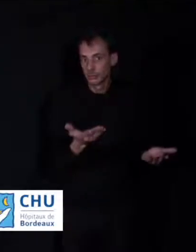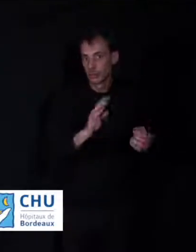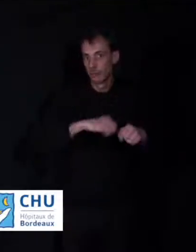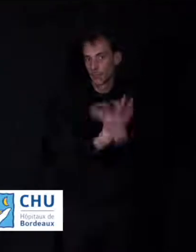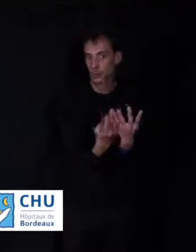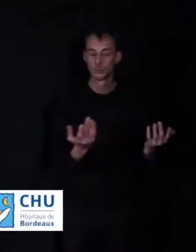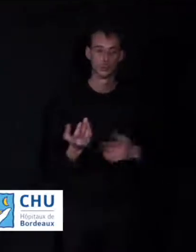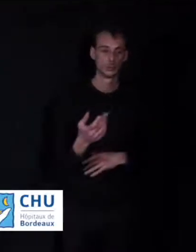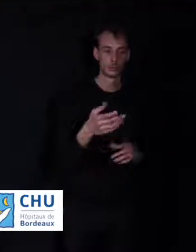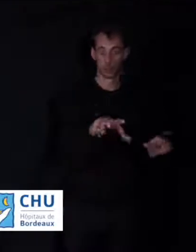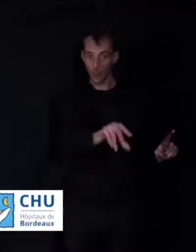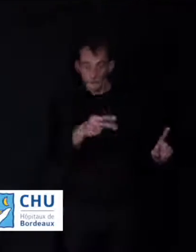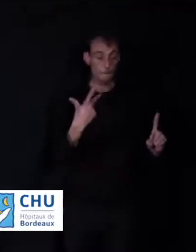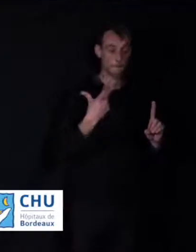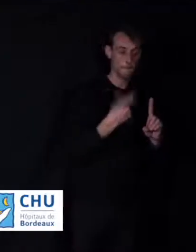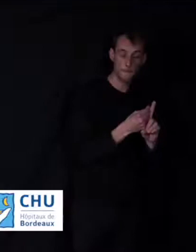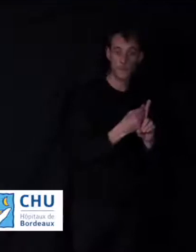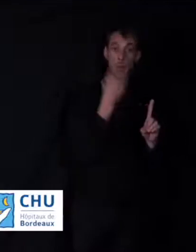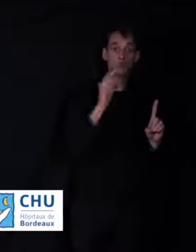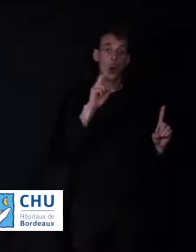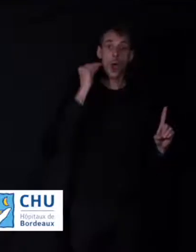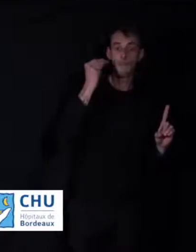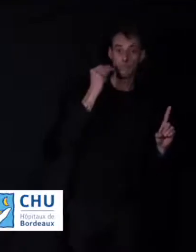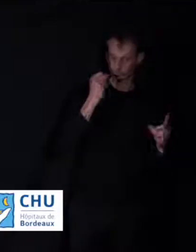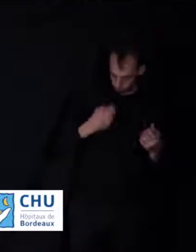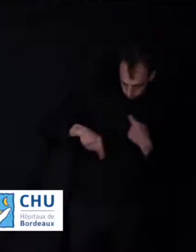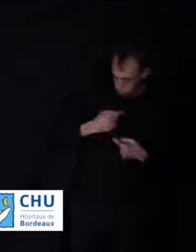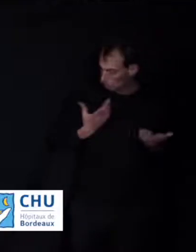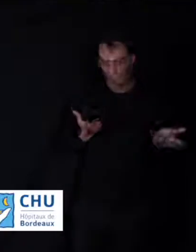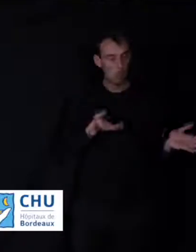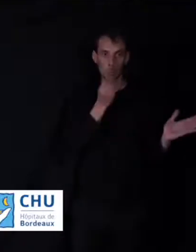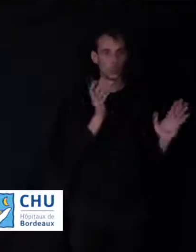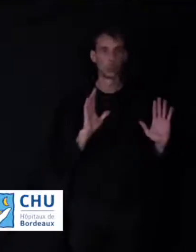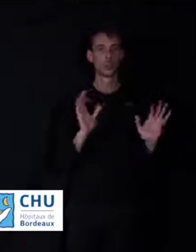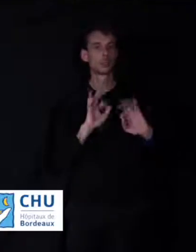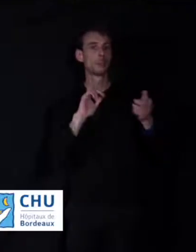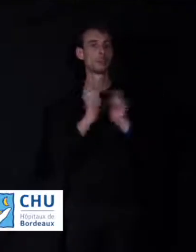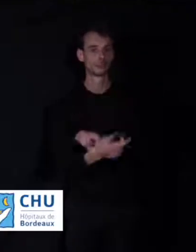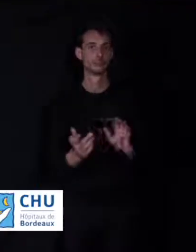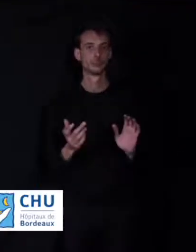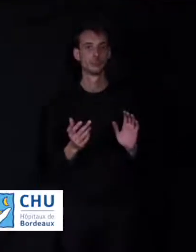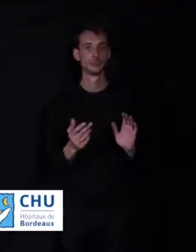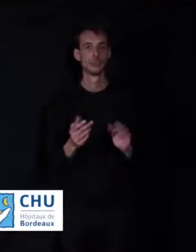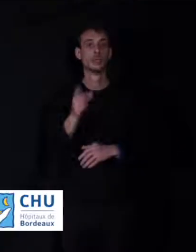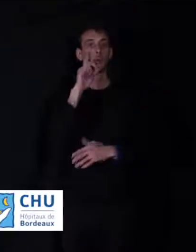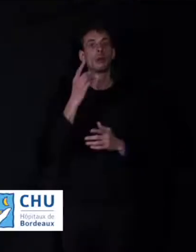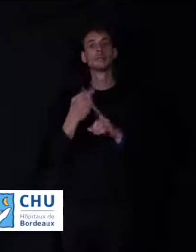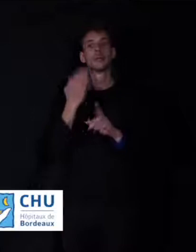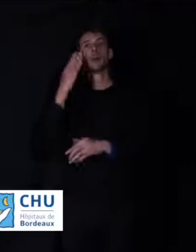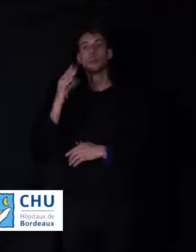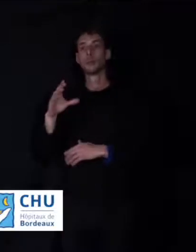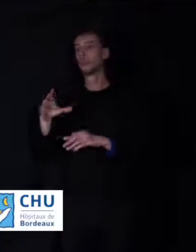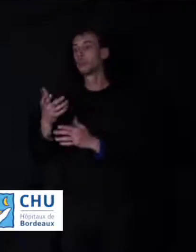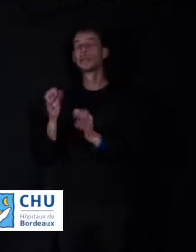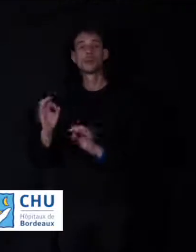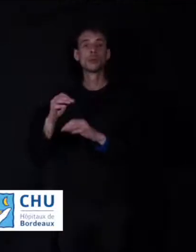de conséquences chez l'homme par rapport à ce que pouvait être la variolisation, ou si le virus n'est pas assez atténué, peut induire la maladie. Finalement,